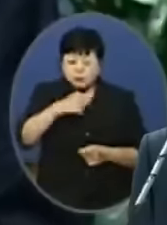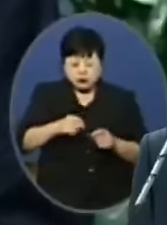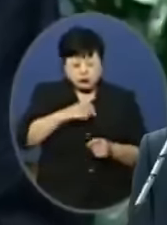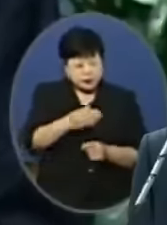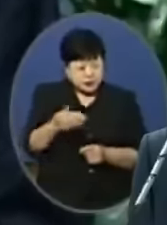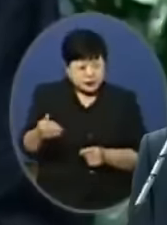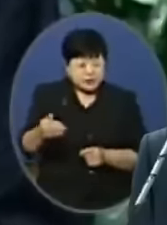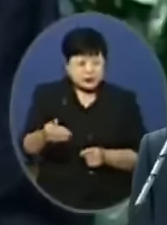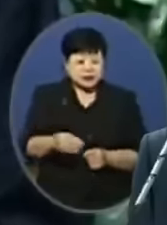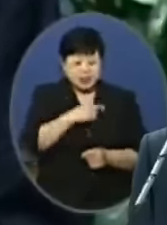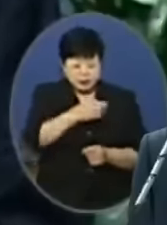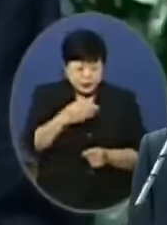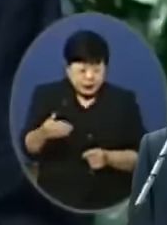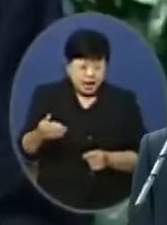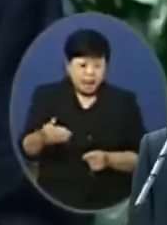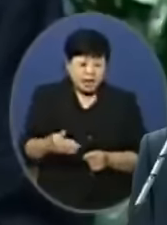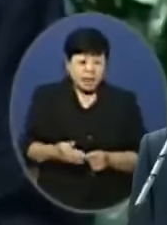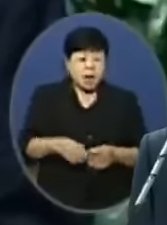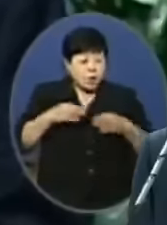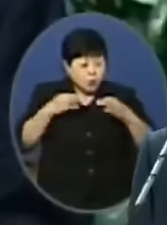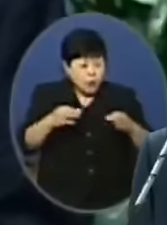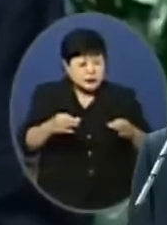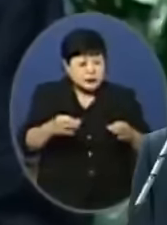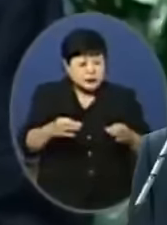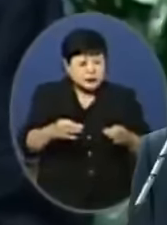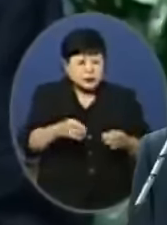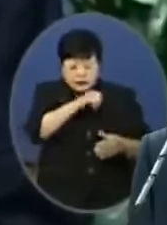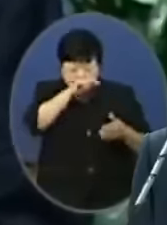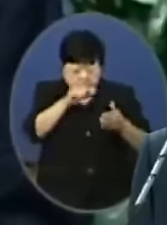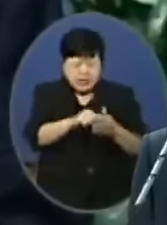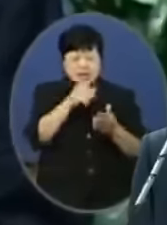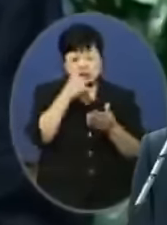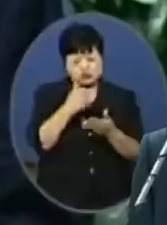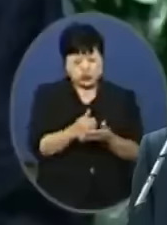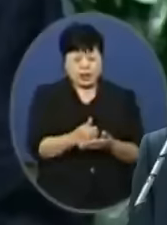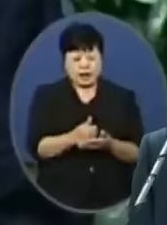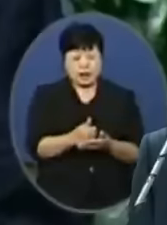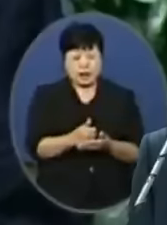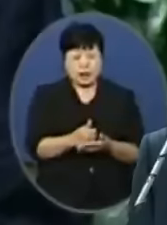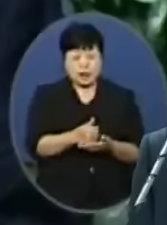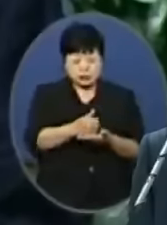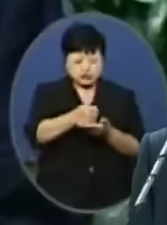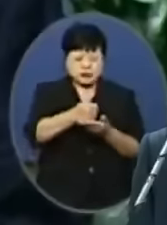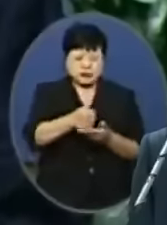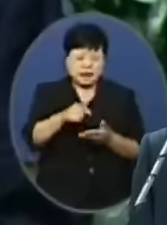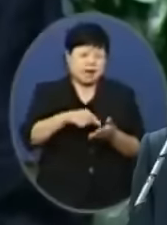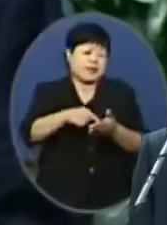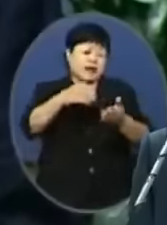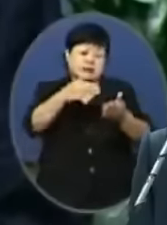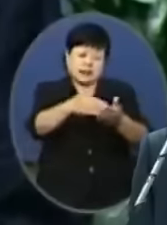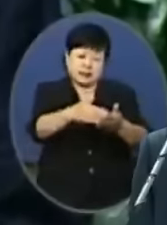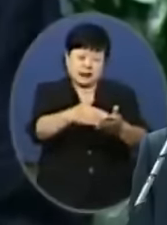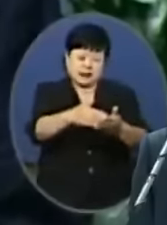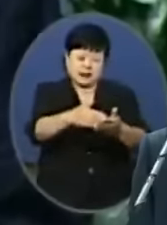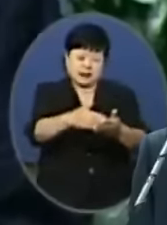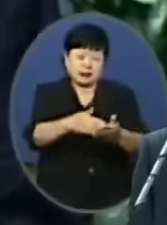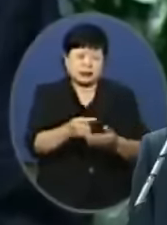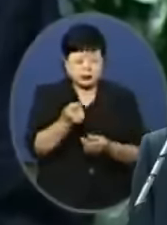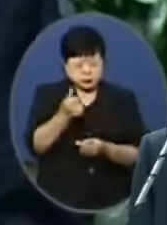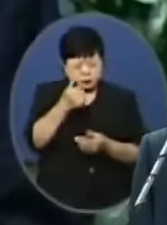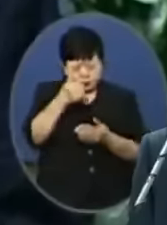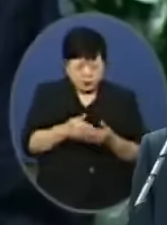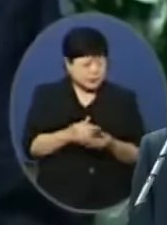피 흘린 그 피가 외쳐 말합니다. 너희 일생의 죄를 내가 다 청산했다.